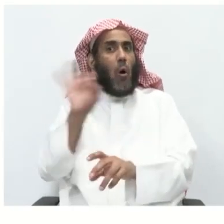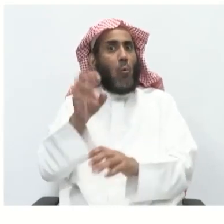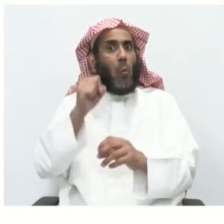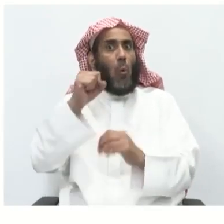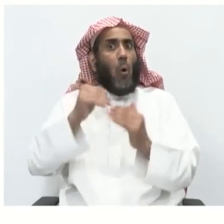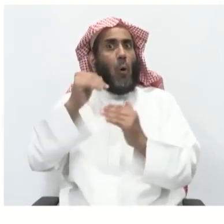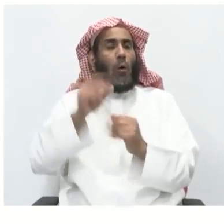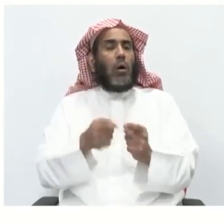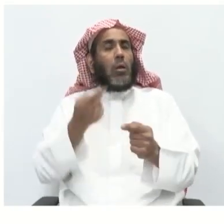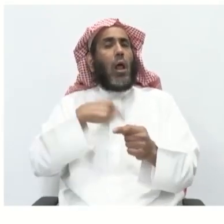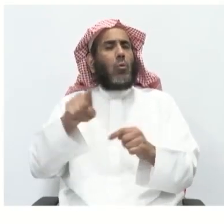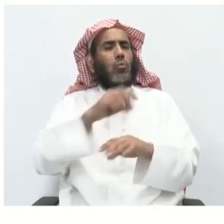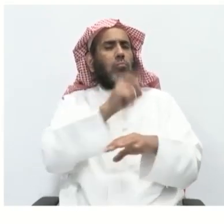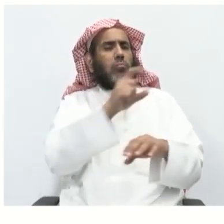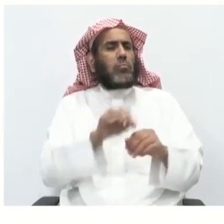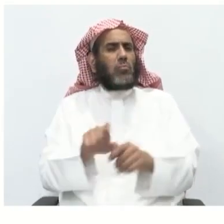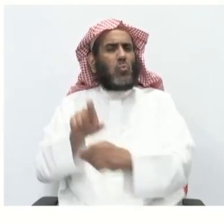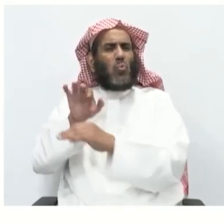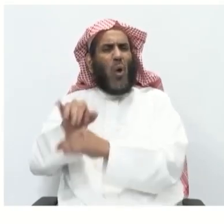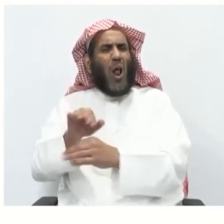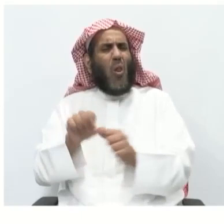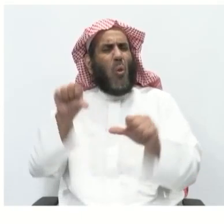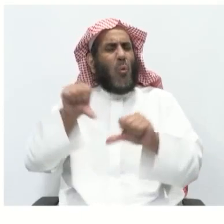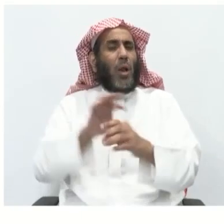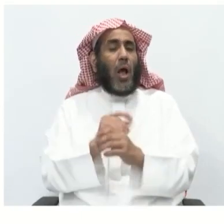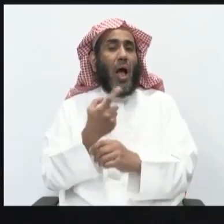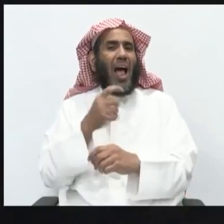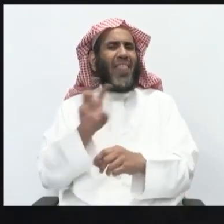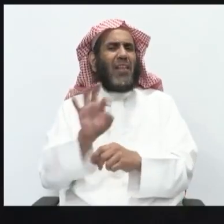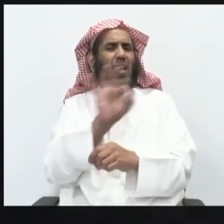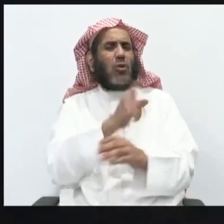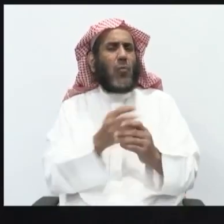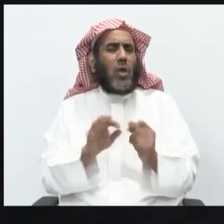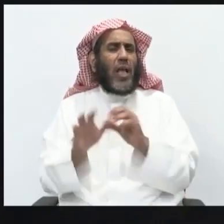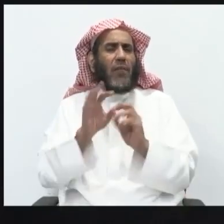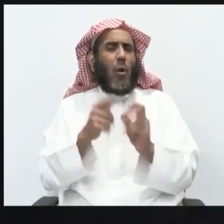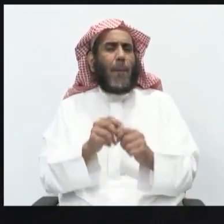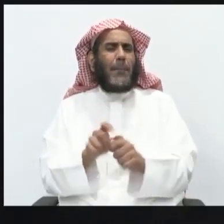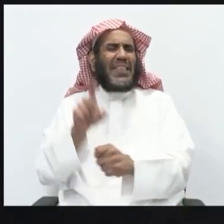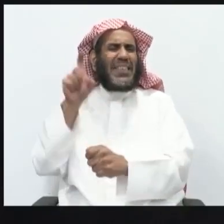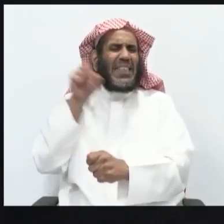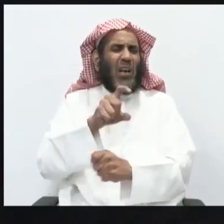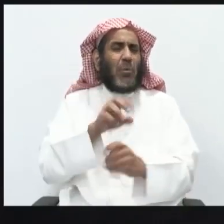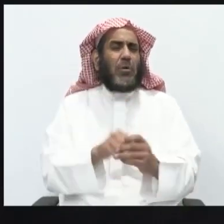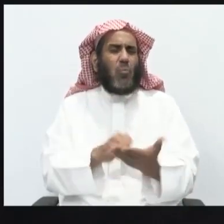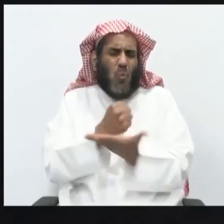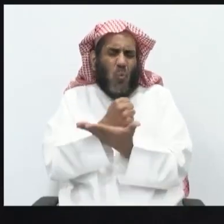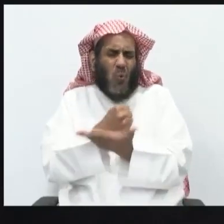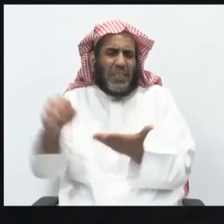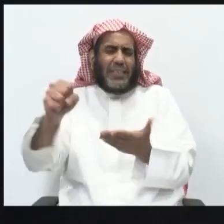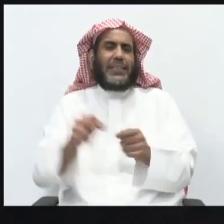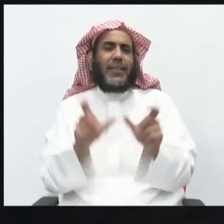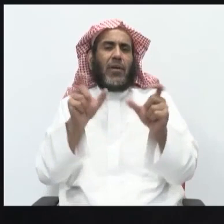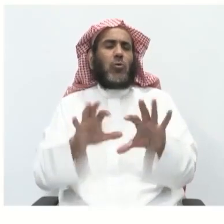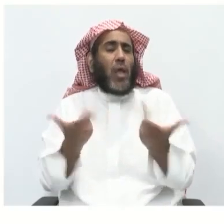يريدون التغلب على هذا الفيروس بحيث يرون كيف هو يتكيف ويقومون بالتغلب عليه لمكافحه